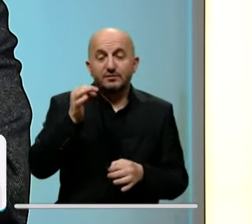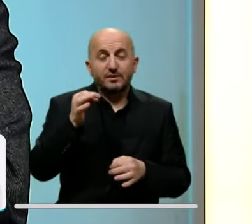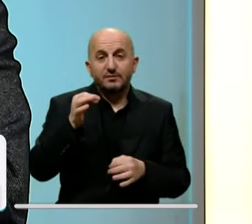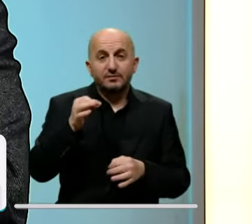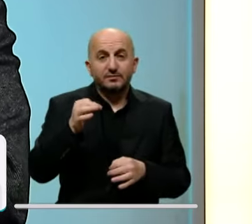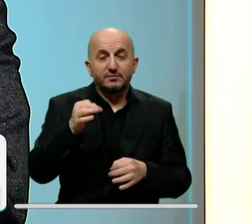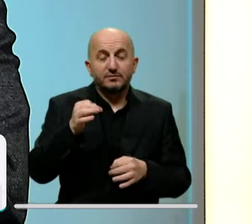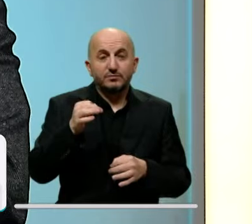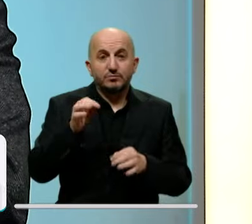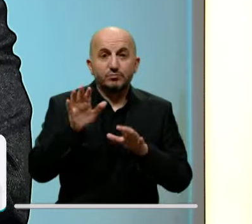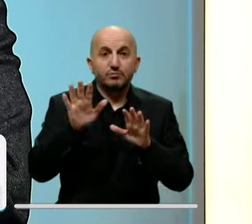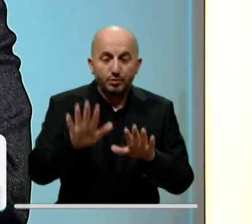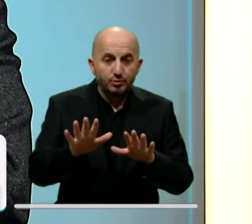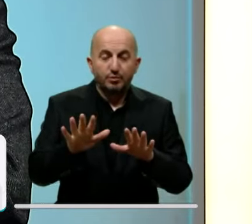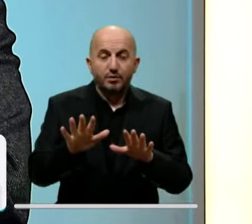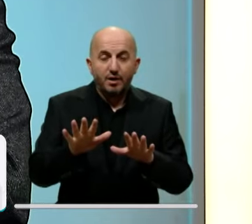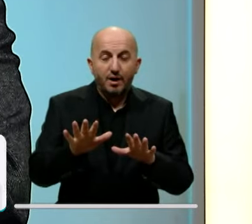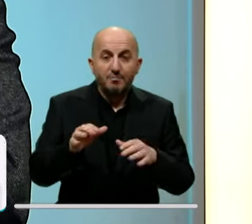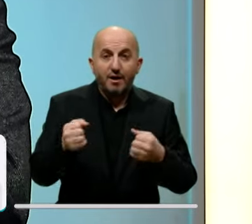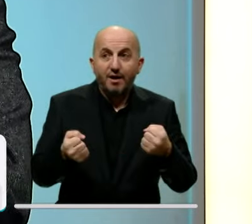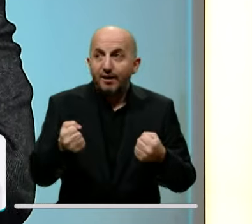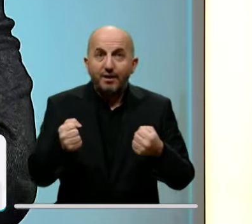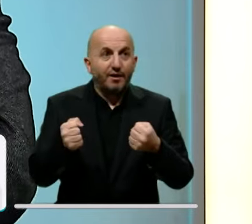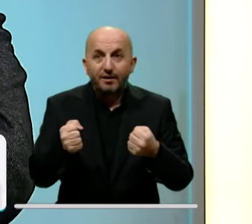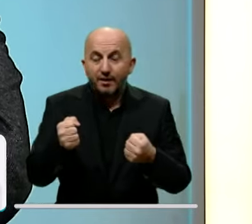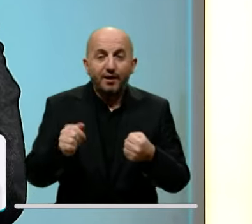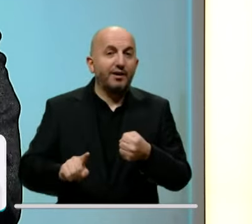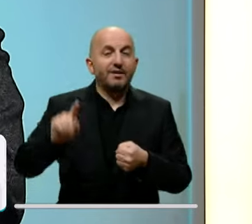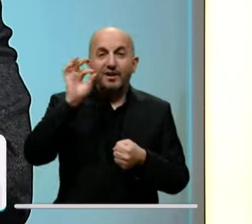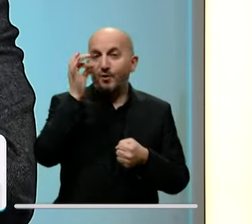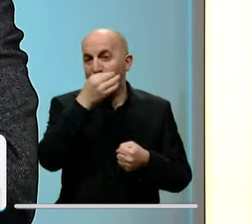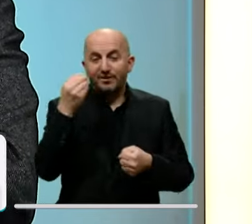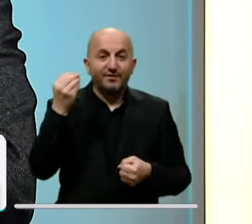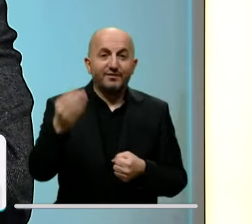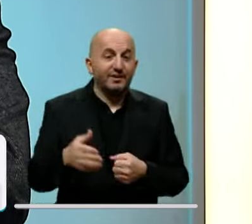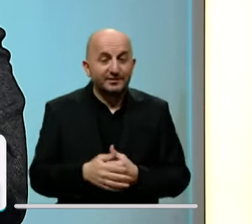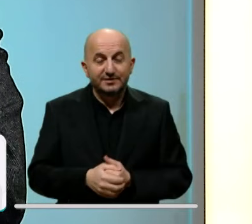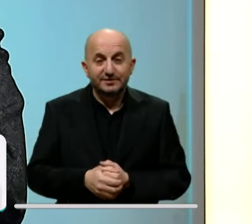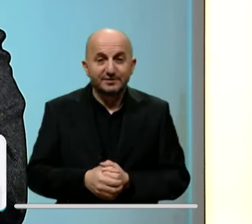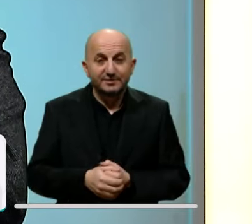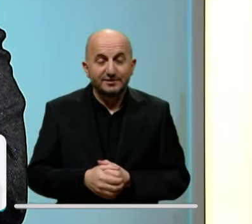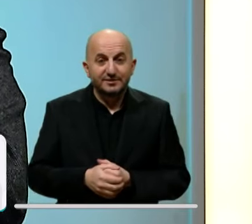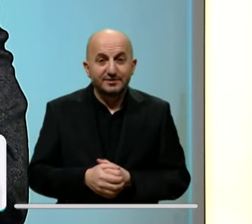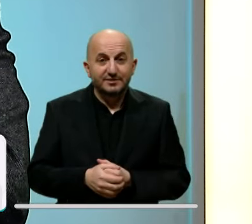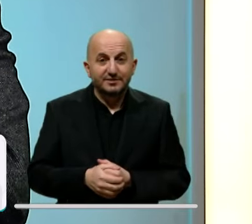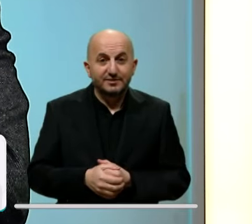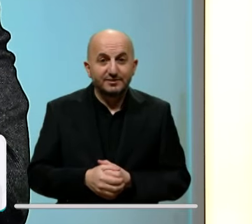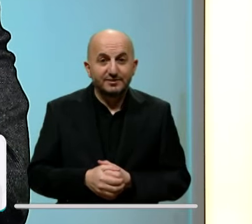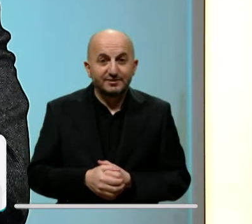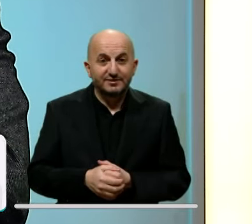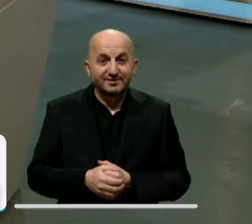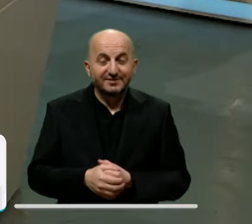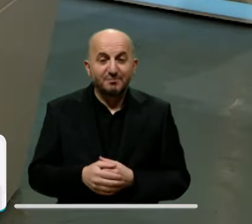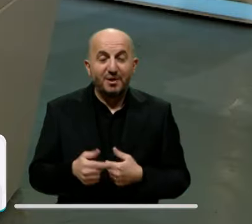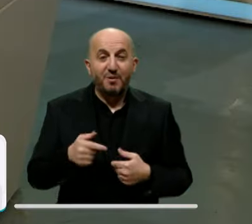Eee duruyor yani fakat araçta gidiyor Rabbim kolaylık versin Eee şimdi Hocam ben bunu